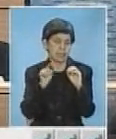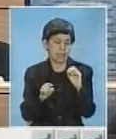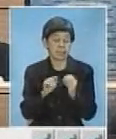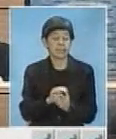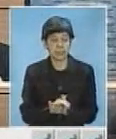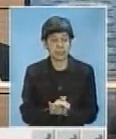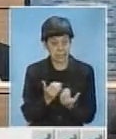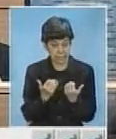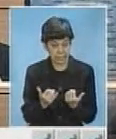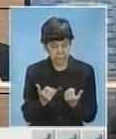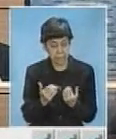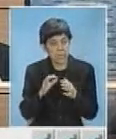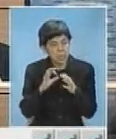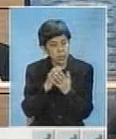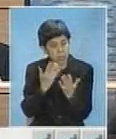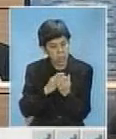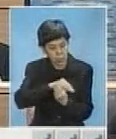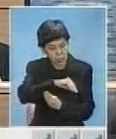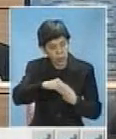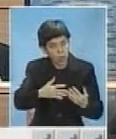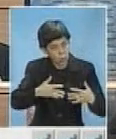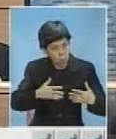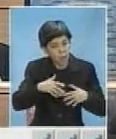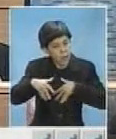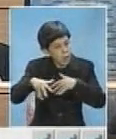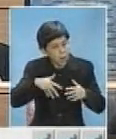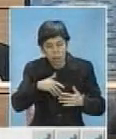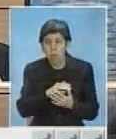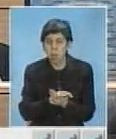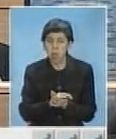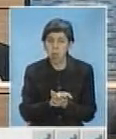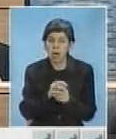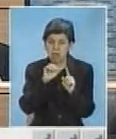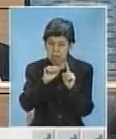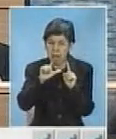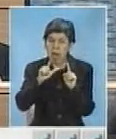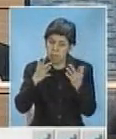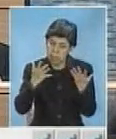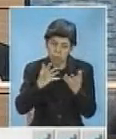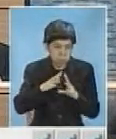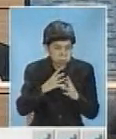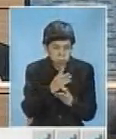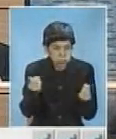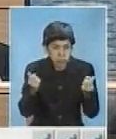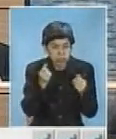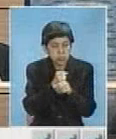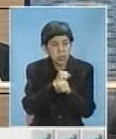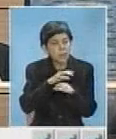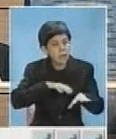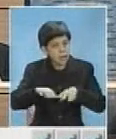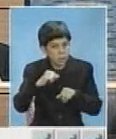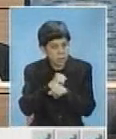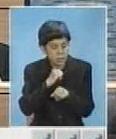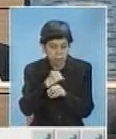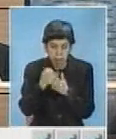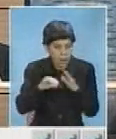นี่คือความเสียหายในแง่ของรายได้ของพี่น้องประชาชนนับหลายแสนล้านบาทที่เกิดขึ้นจากการบริหาร